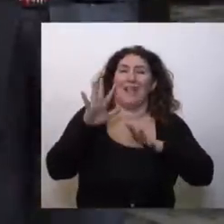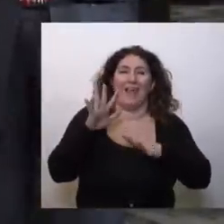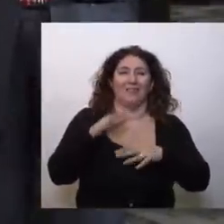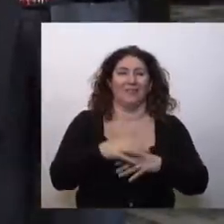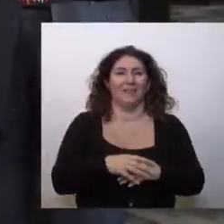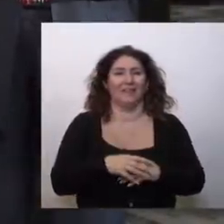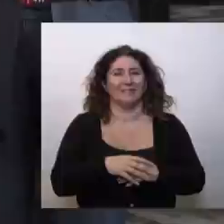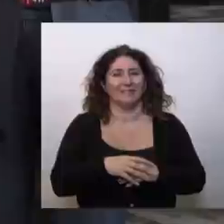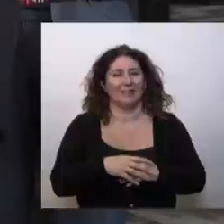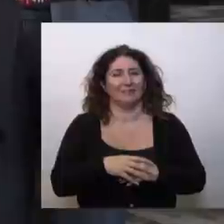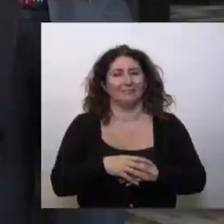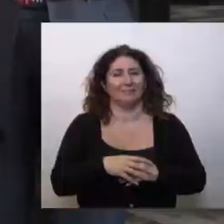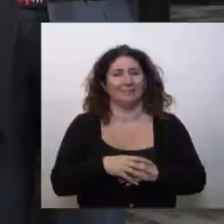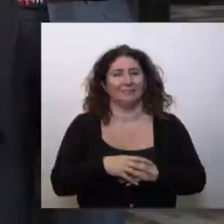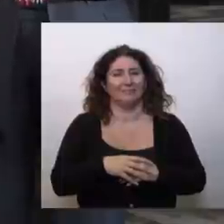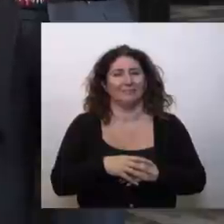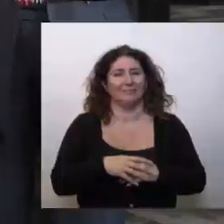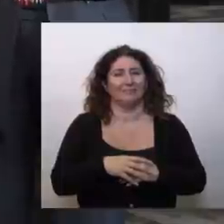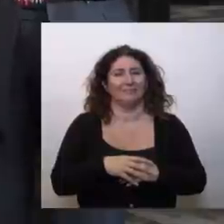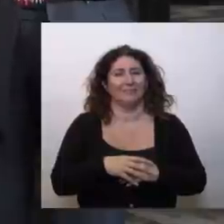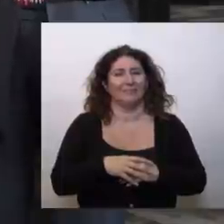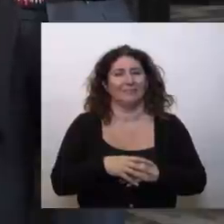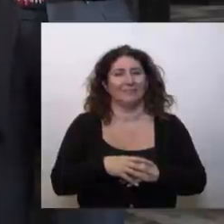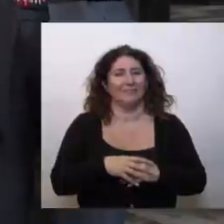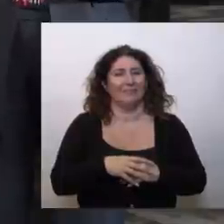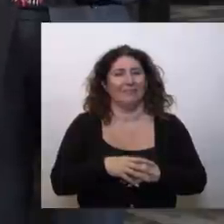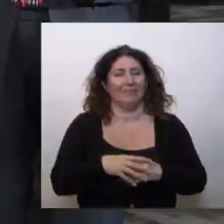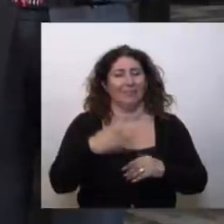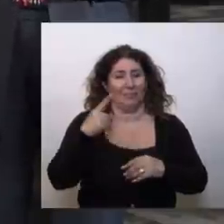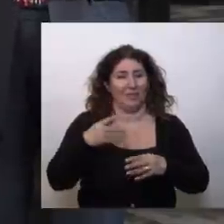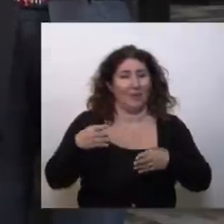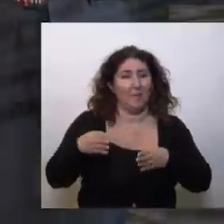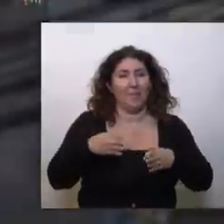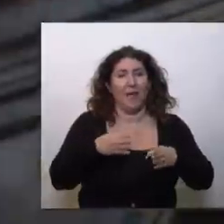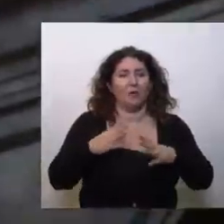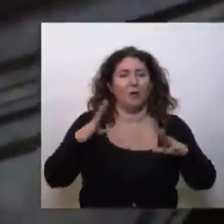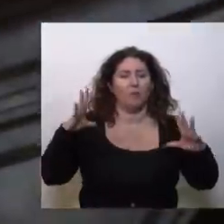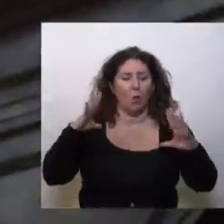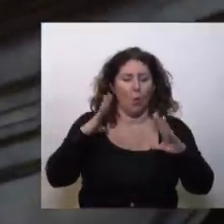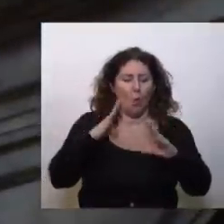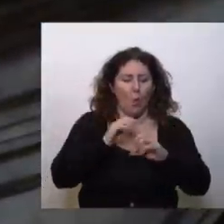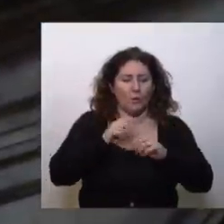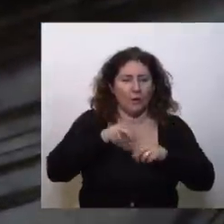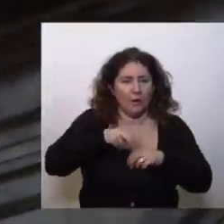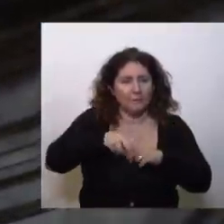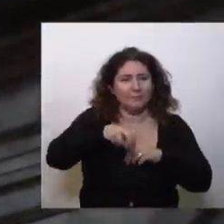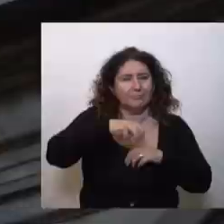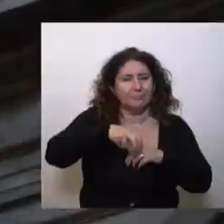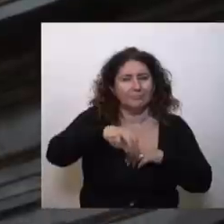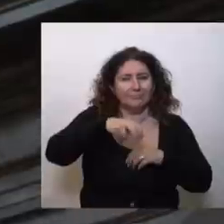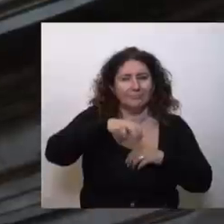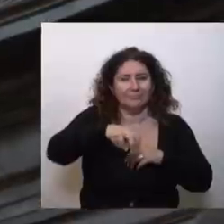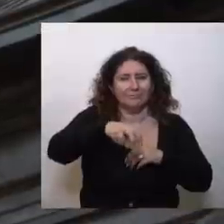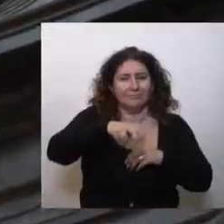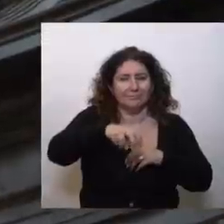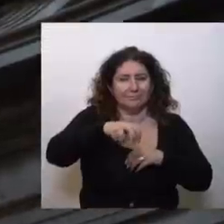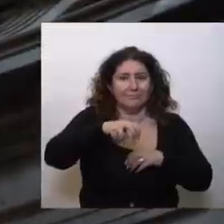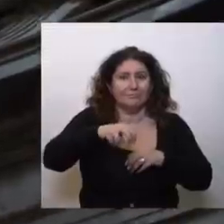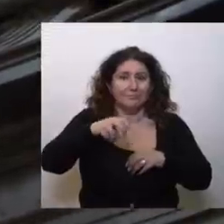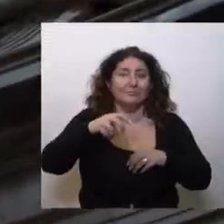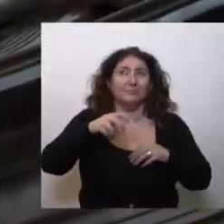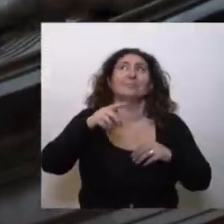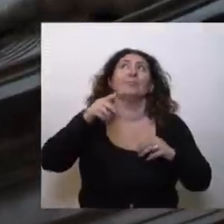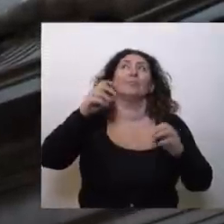marmi stessi accompagnano questo percorso dal buio alla luce. Nel basamento sono dei marmi